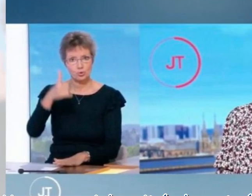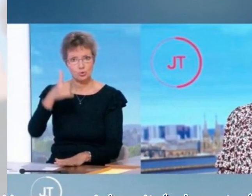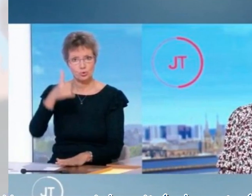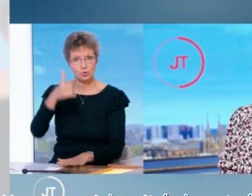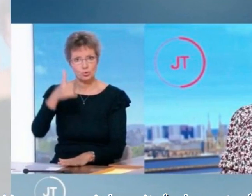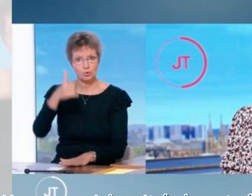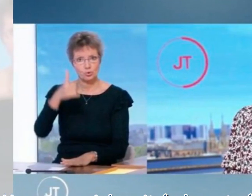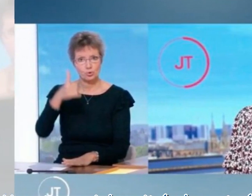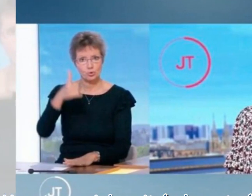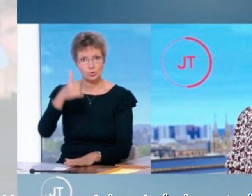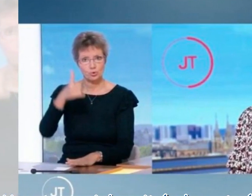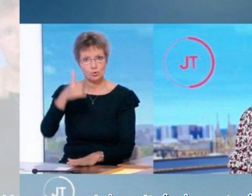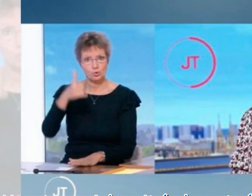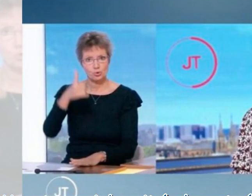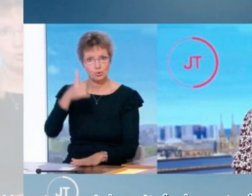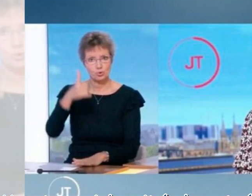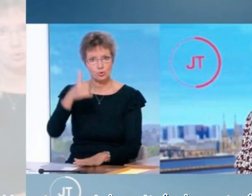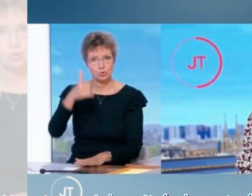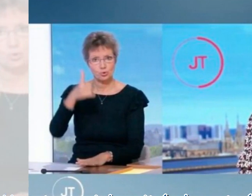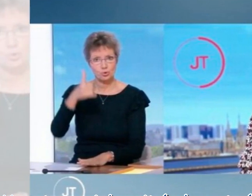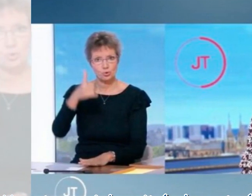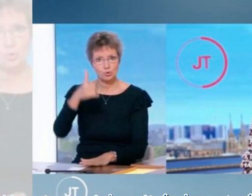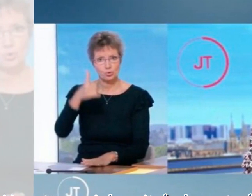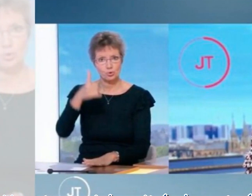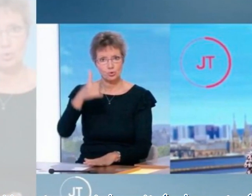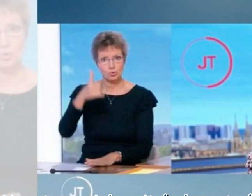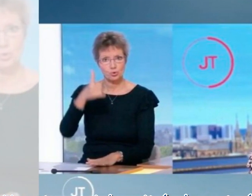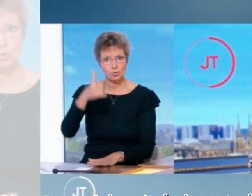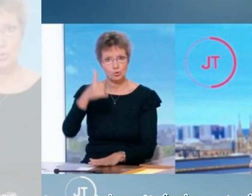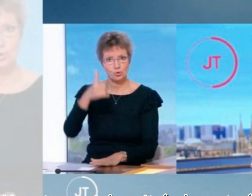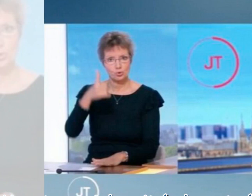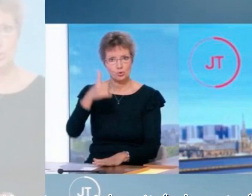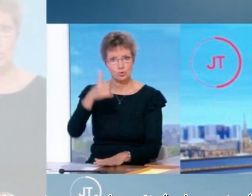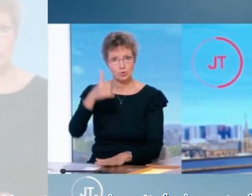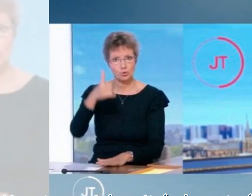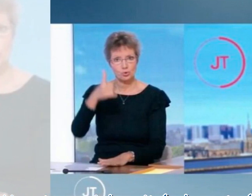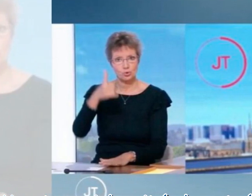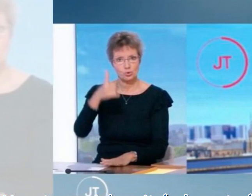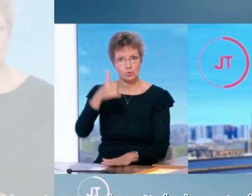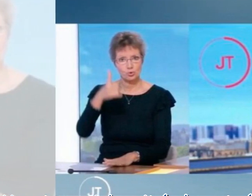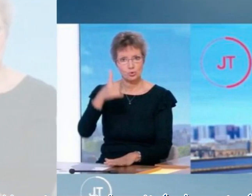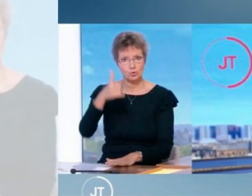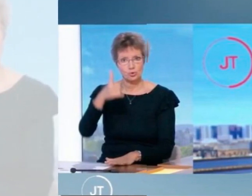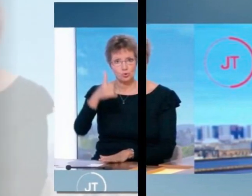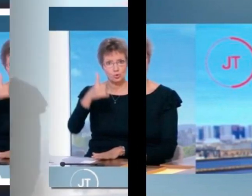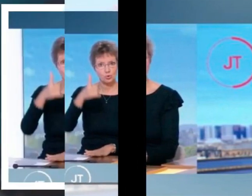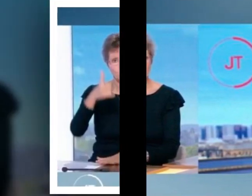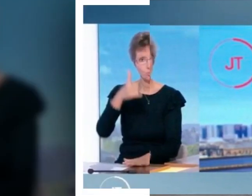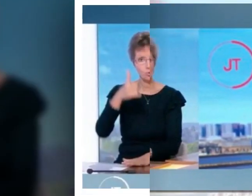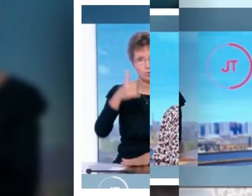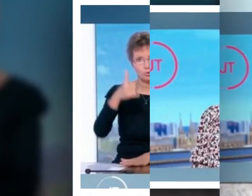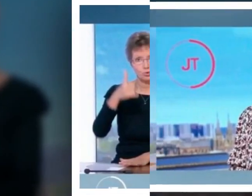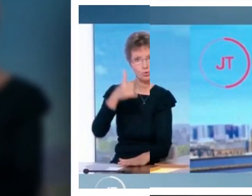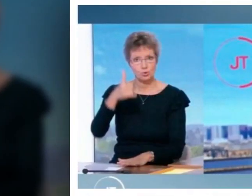Un retour qui devrait également réjouir les téléspectateurs, qui n'avaient pas vu Johanna Guillia à l'antenne depuis plusieurs mois.